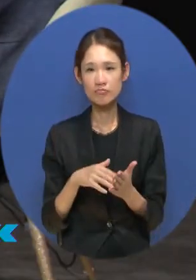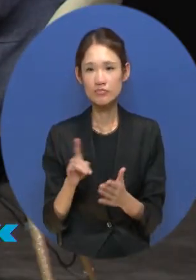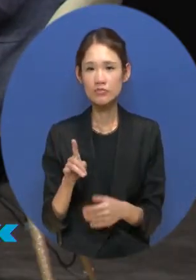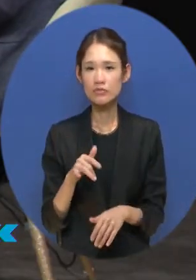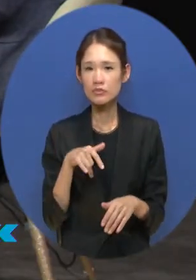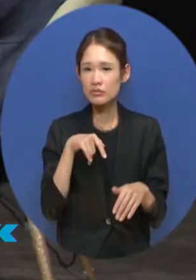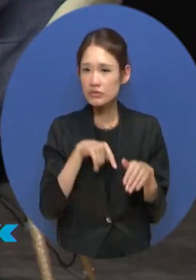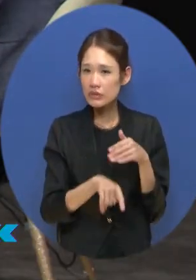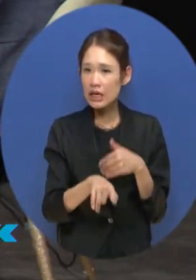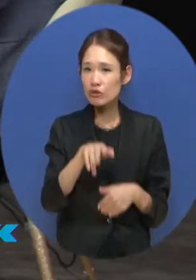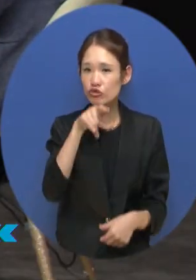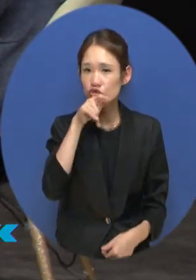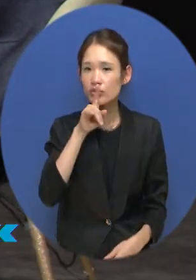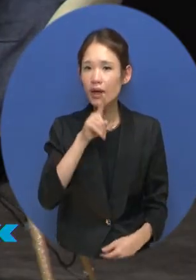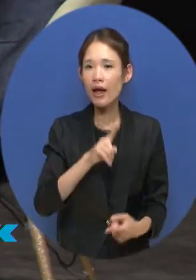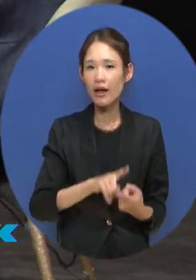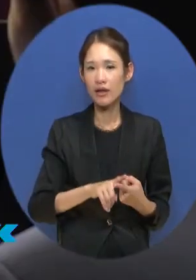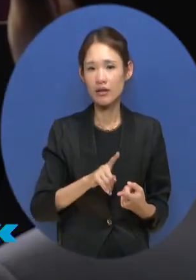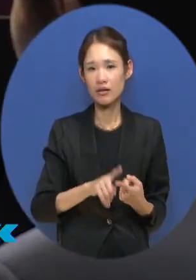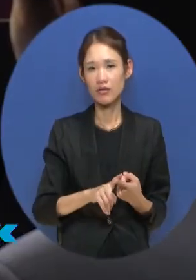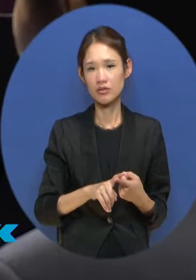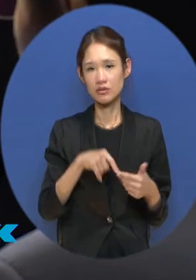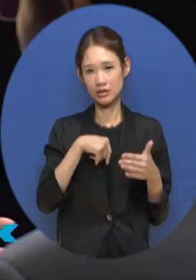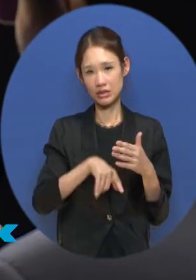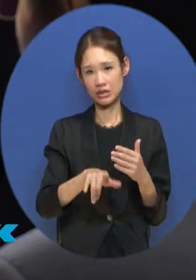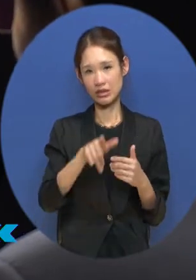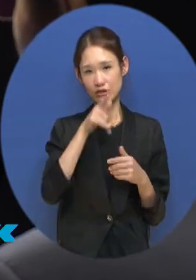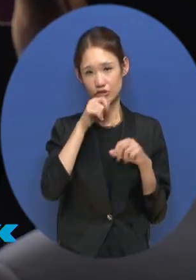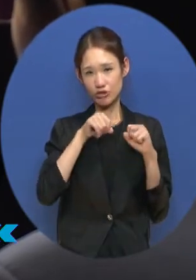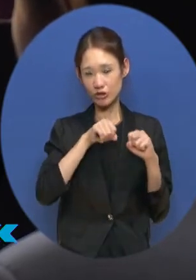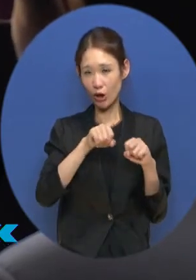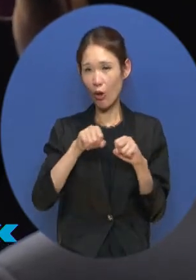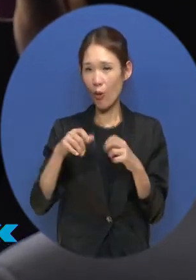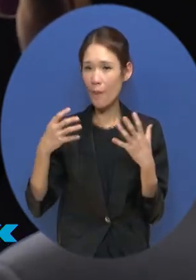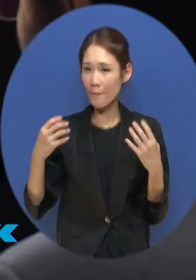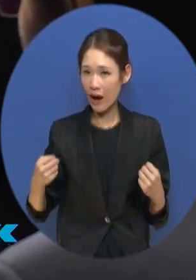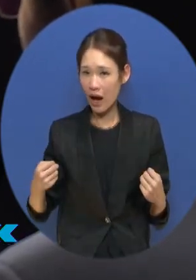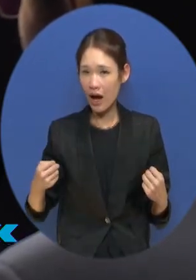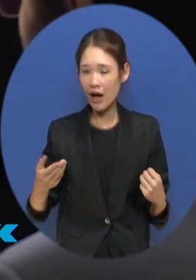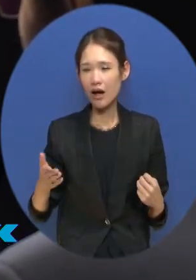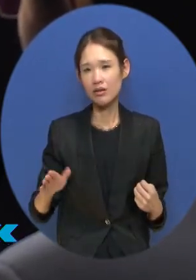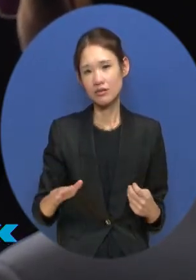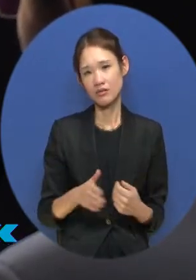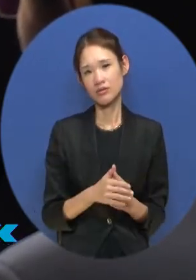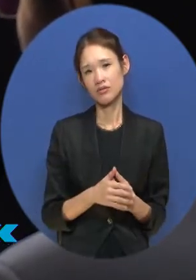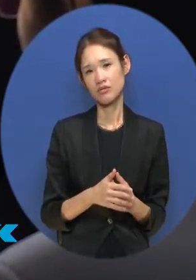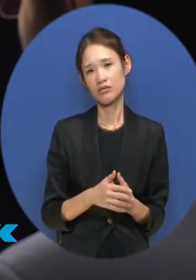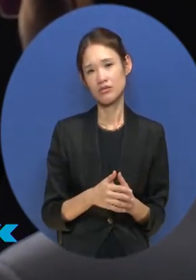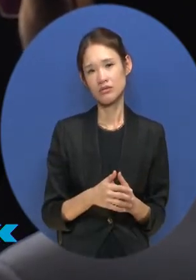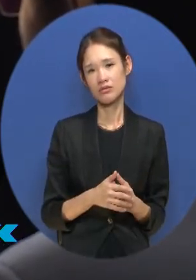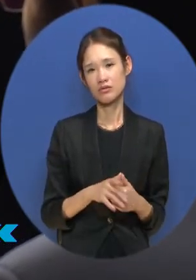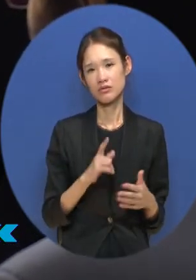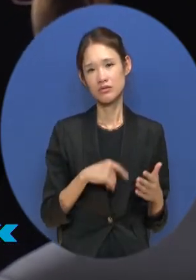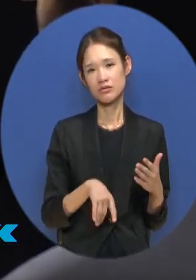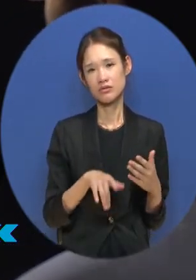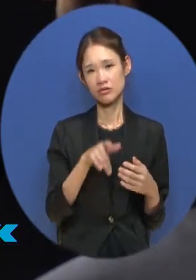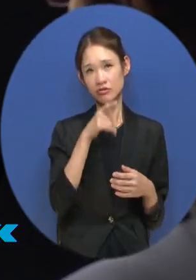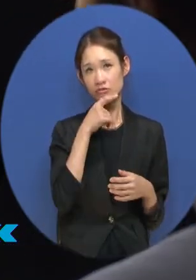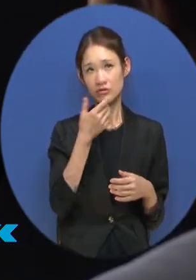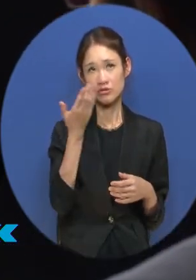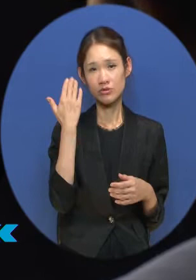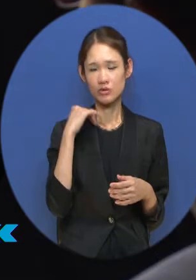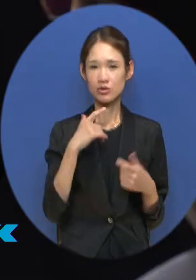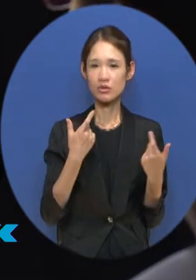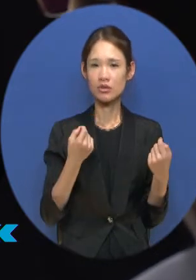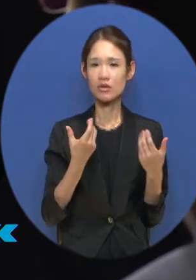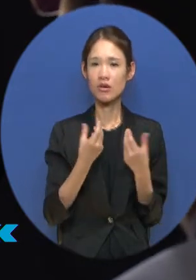지하수 말씀하신 대로 지하수로 이제 청소도 터널을 네. 많이 하고 그러는데 지하수의 문제도 있고 요즘은 이제 그런